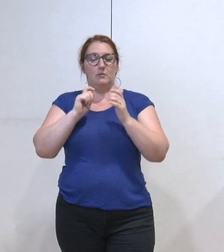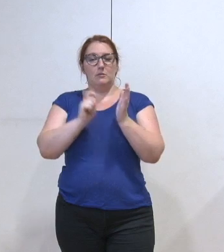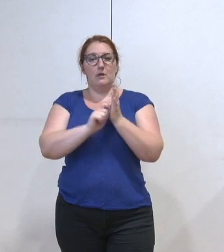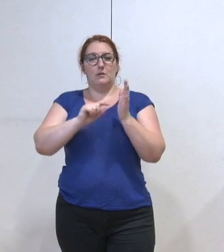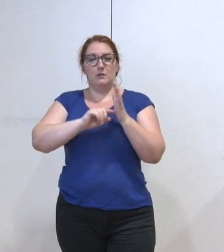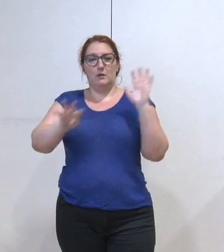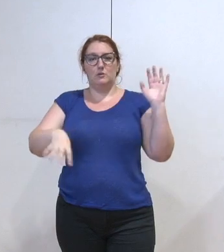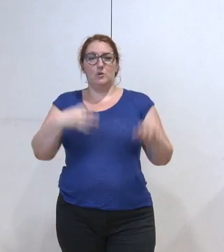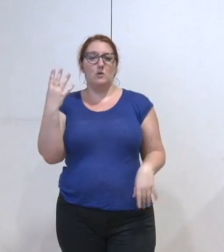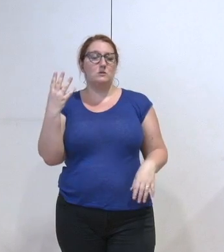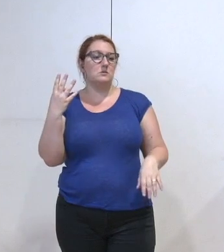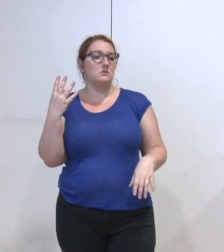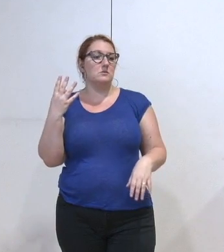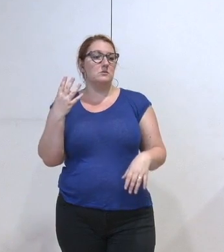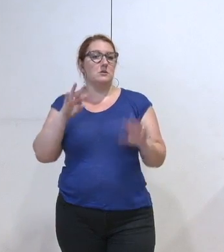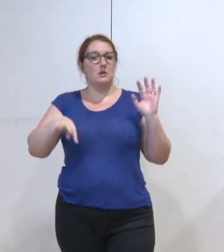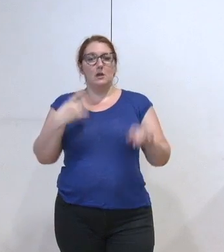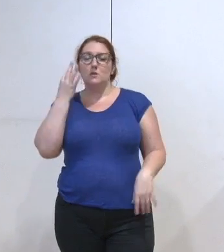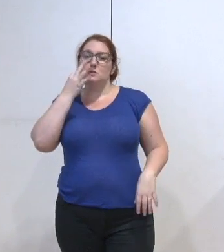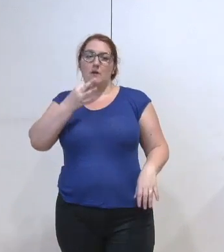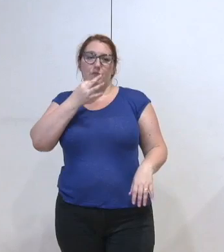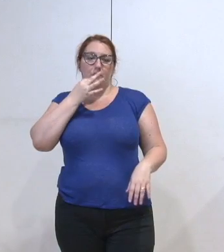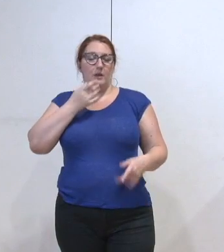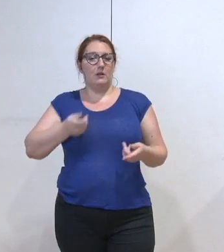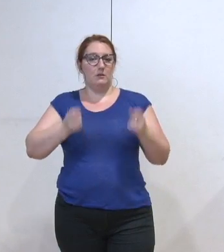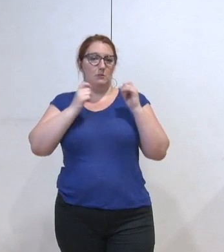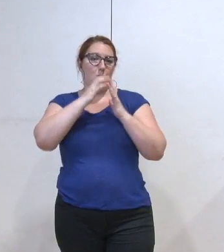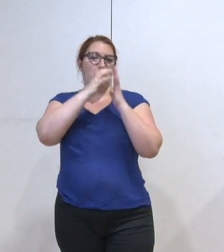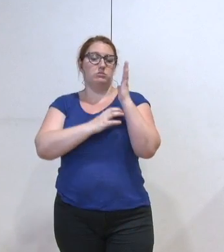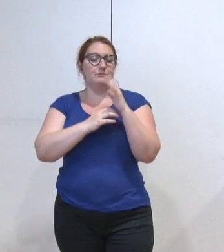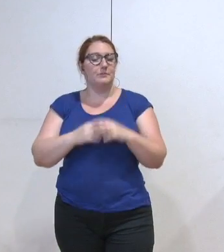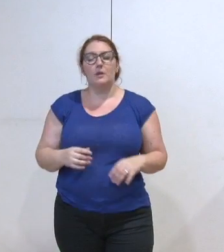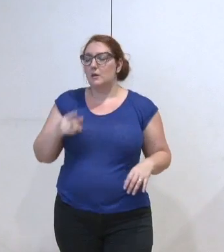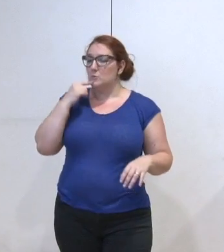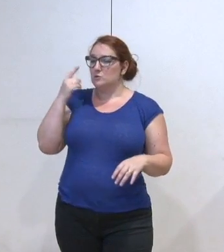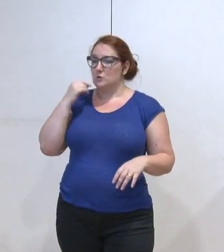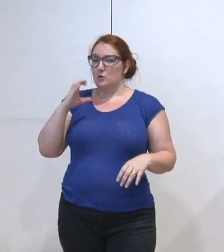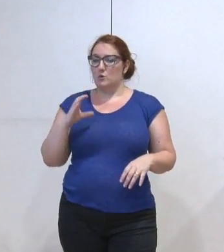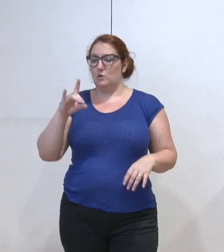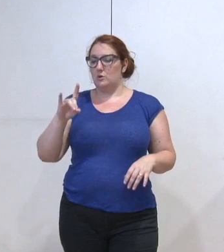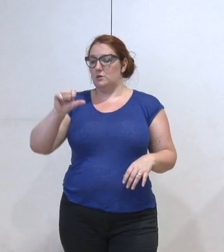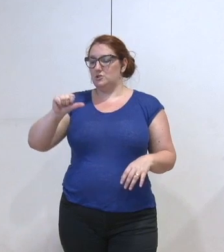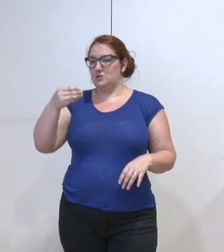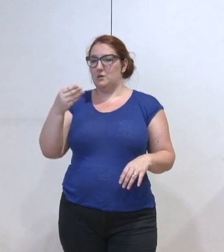avril 2014 Monsieur chamussi Merci monsieur le Maire euh ce rendu acte nous